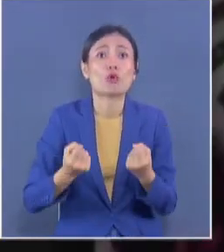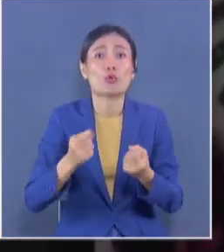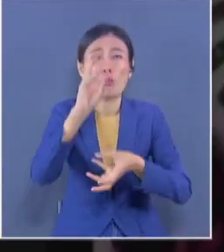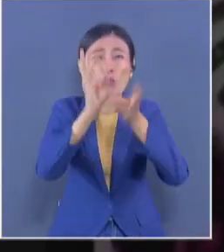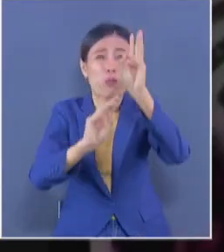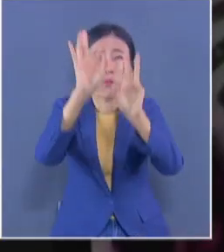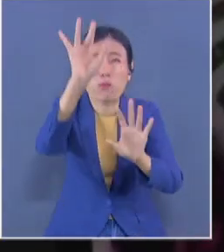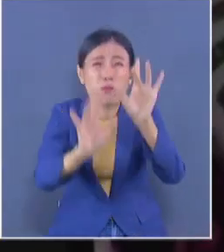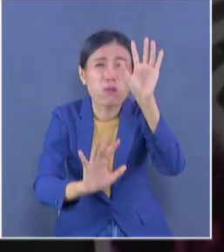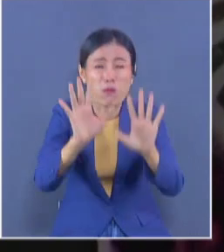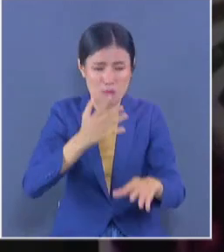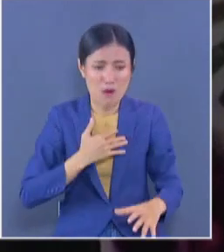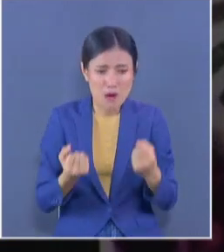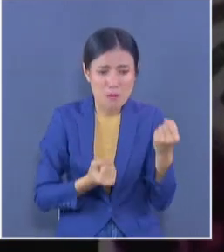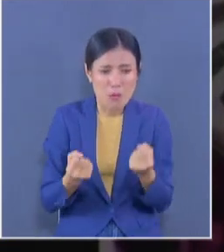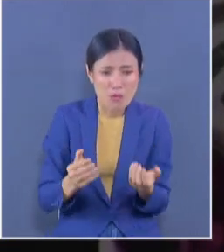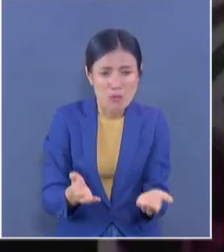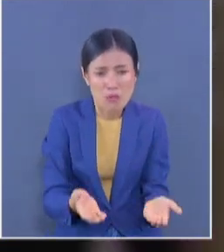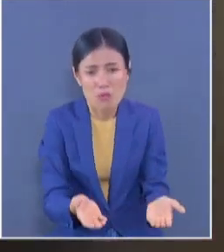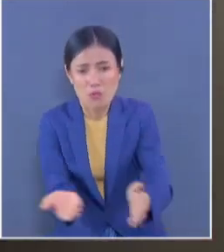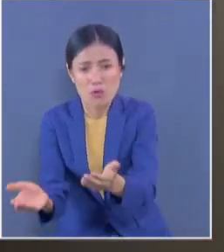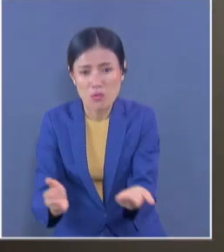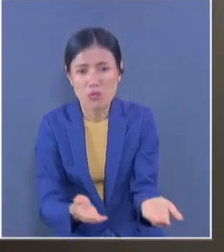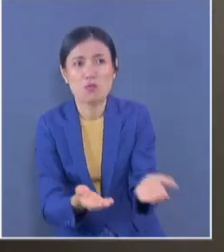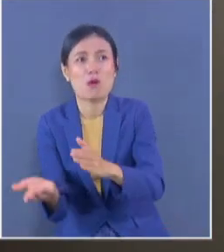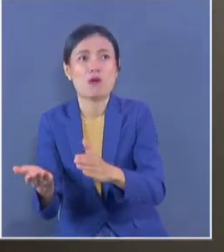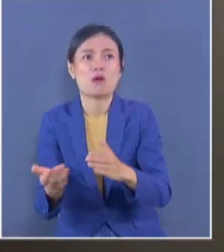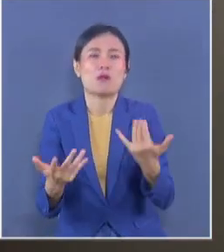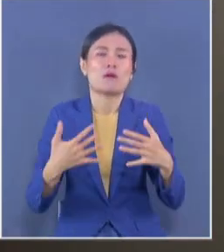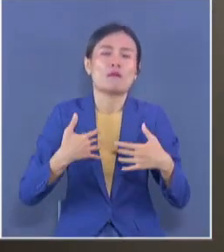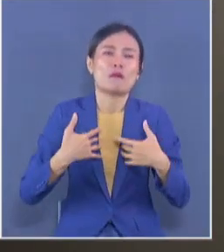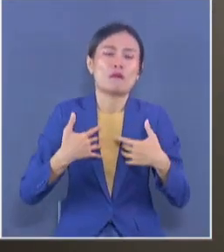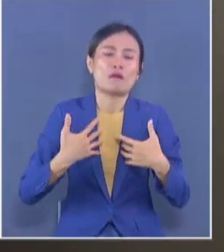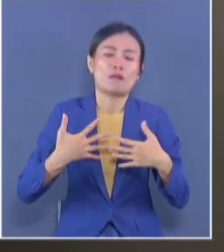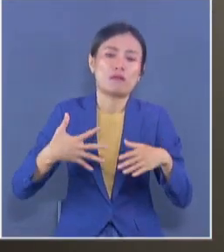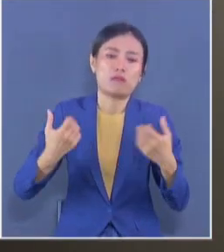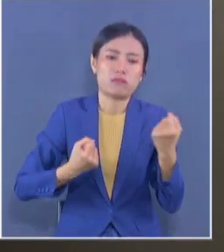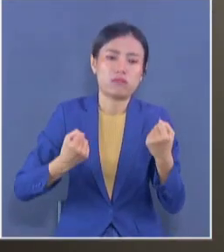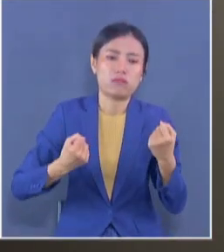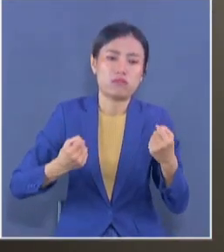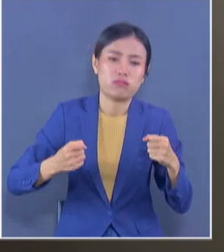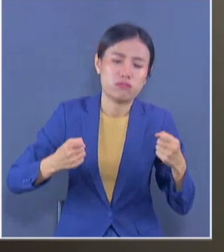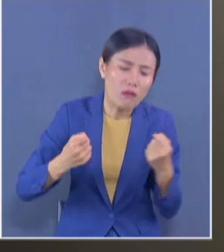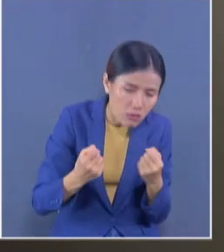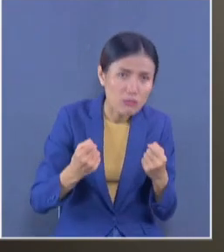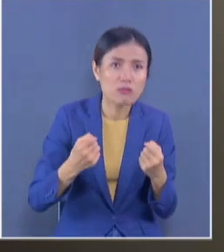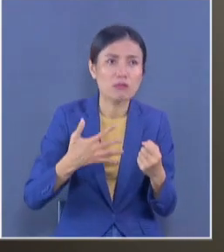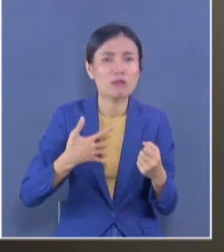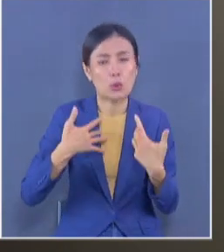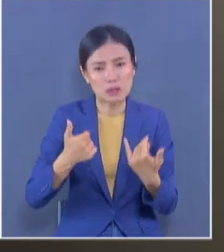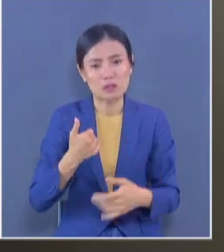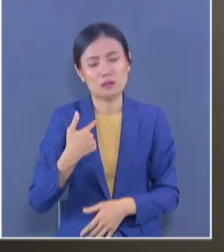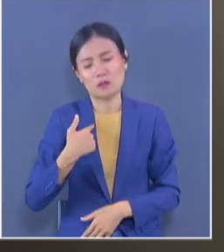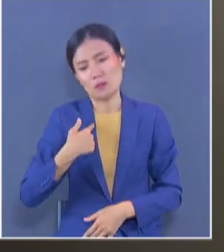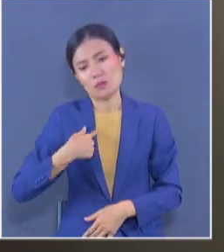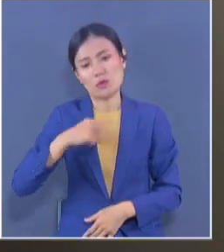มะท่ามกลางสภาพอากาศที่ย่ำแย่จนบาดเจ็บสาหัสและอาการวิกฤตแต่ทรงตัวล่าสุดค่ะทำให้แฟนๆได้ใจ